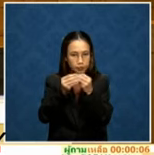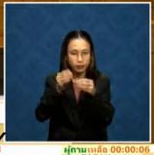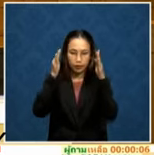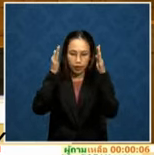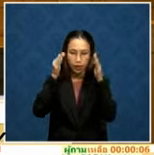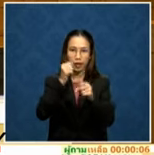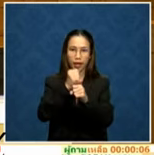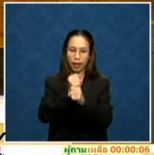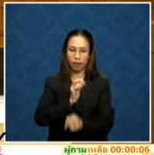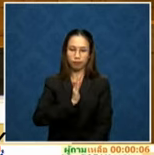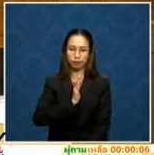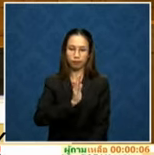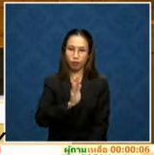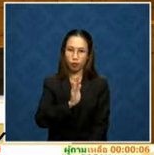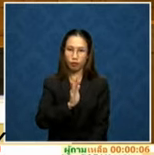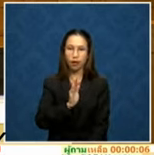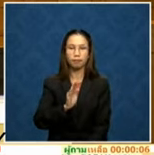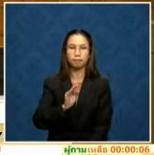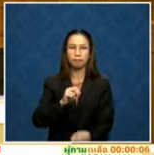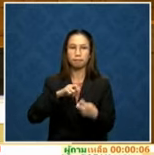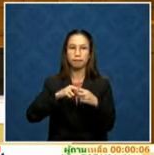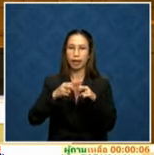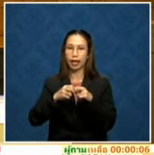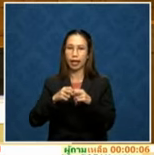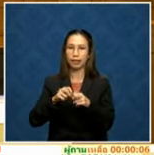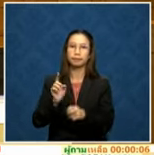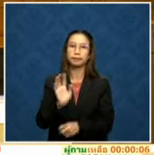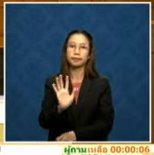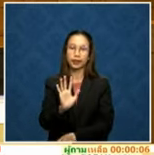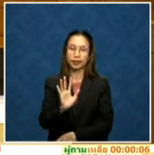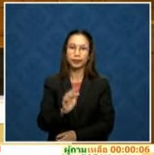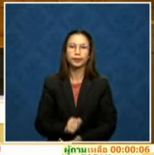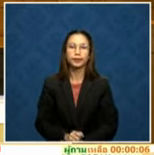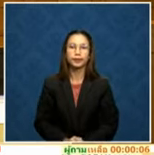อยน